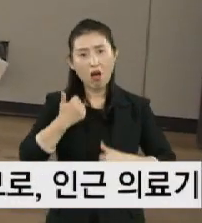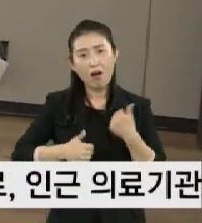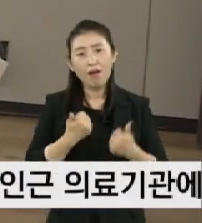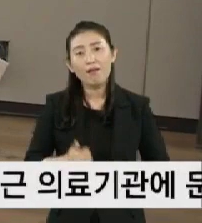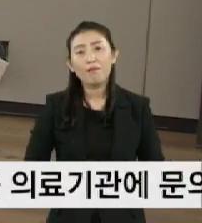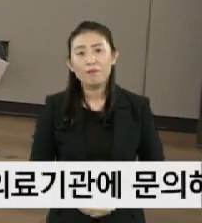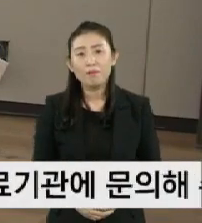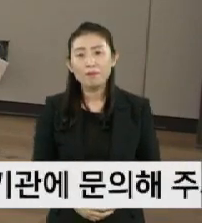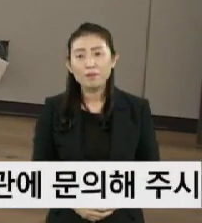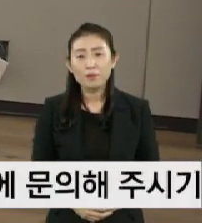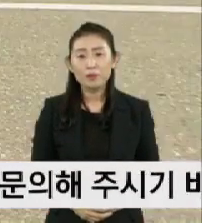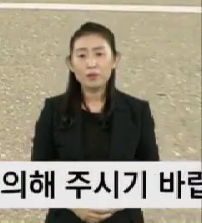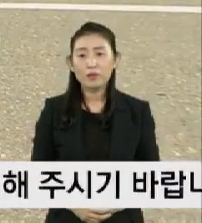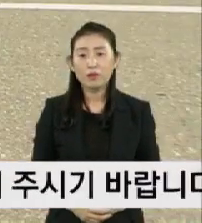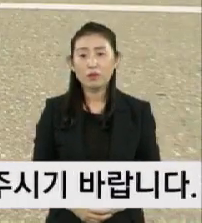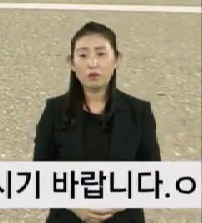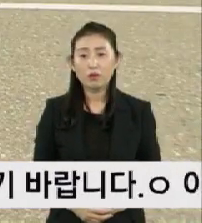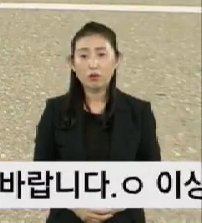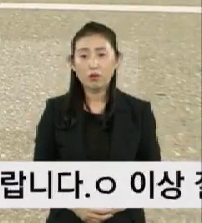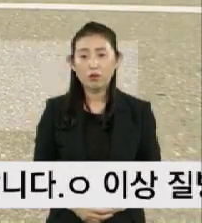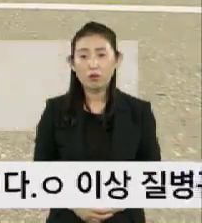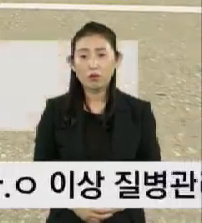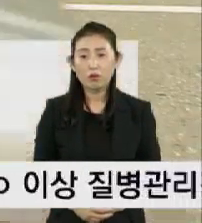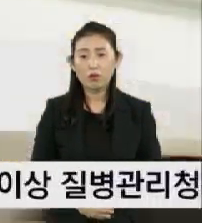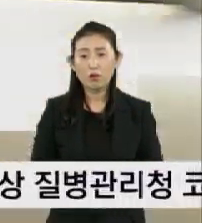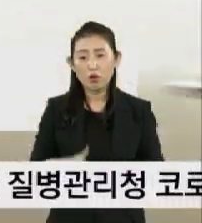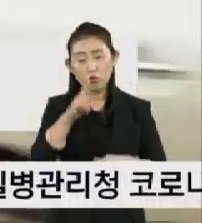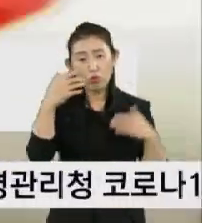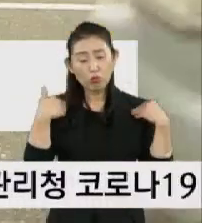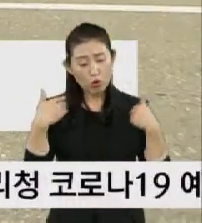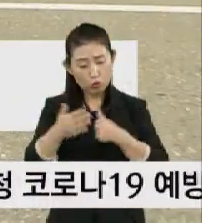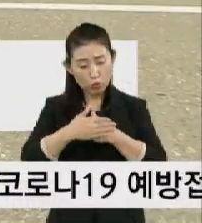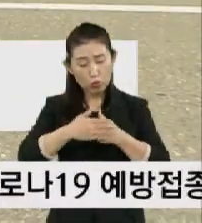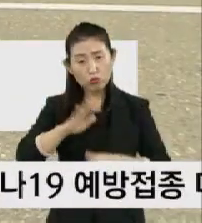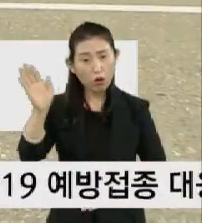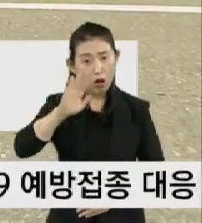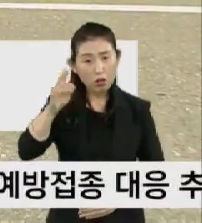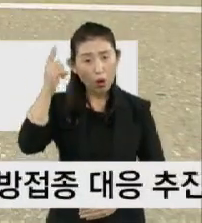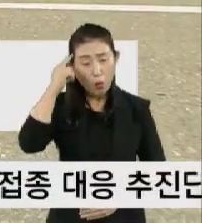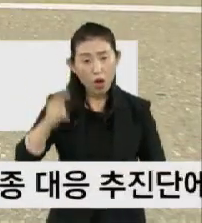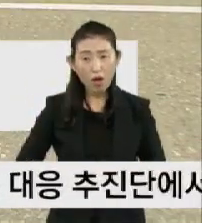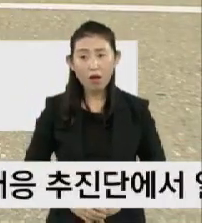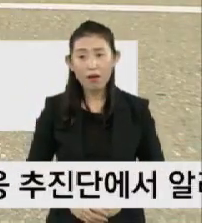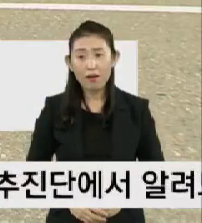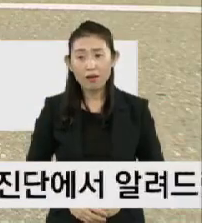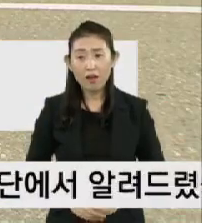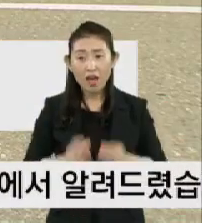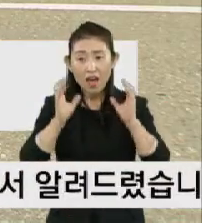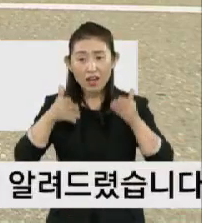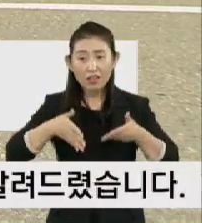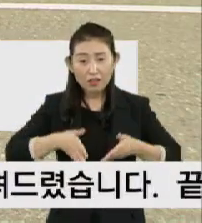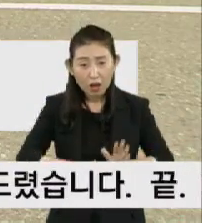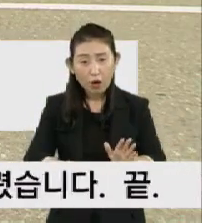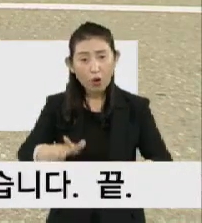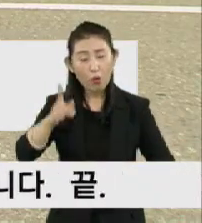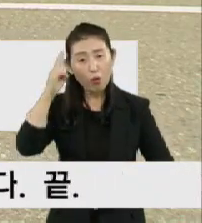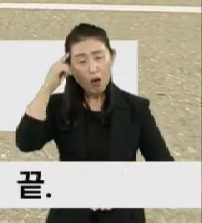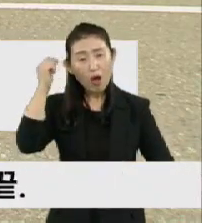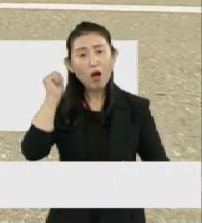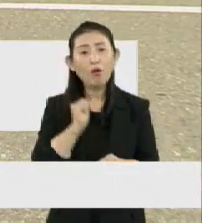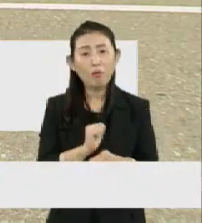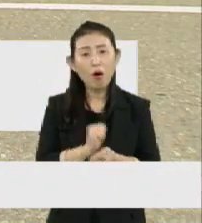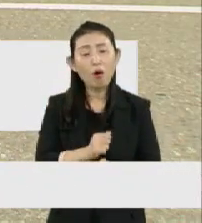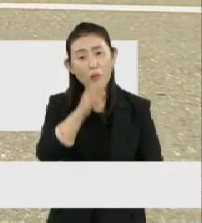터뜨립니다. 도와줘야 되는데 이거는 너네 왜 애기 낳았냐 이 소리예요. 어? 학교 없어. 애